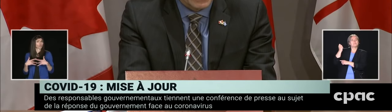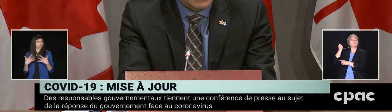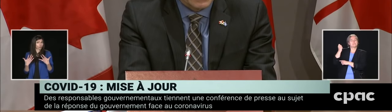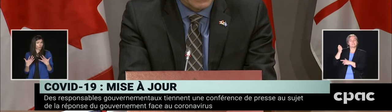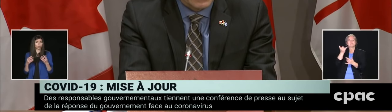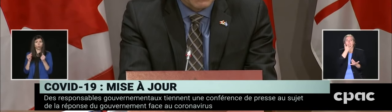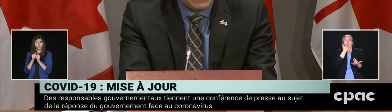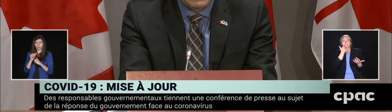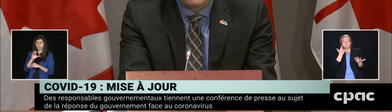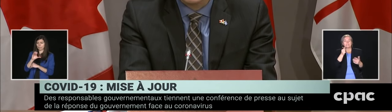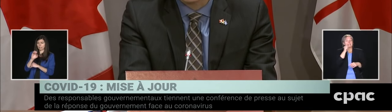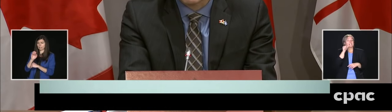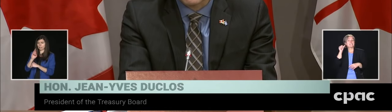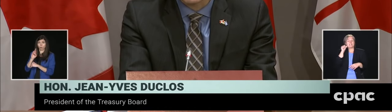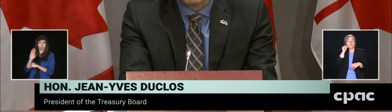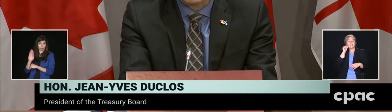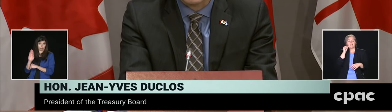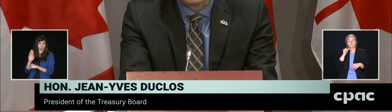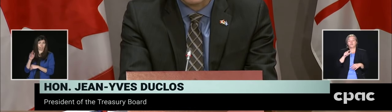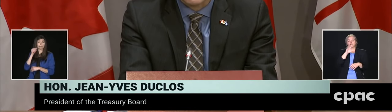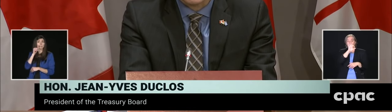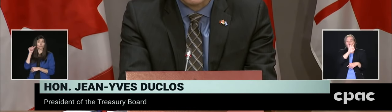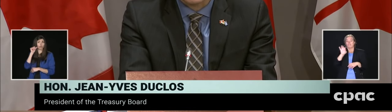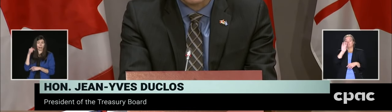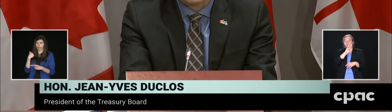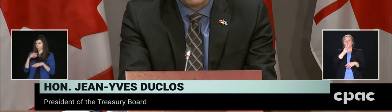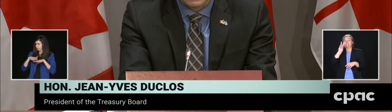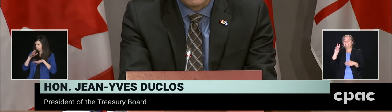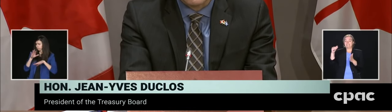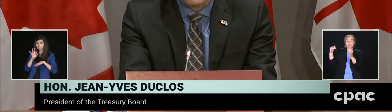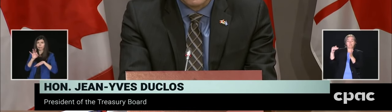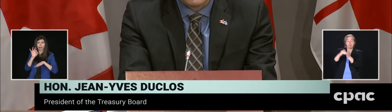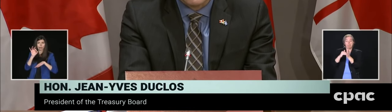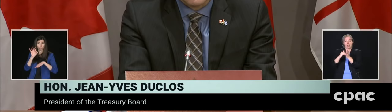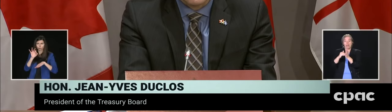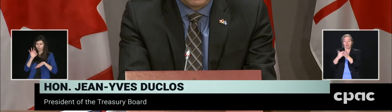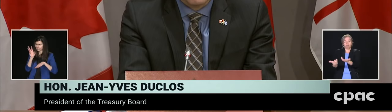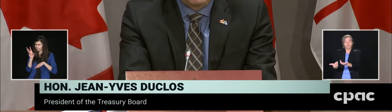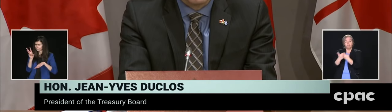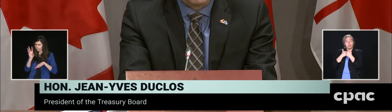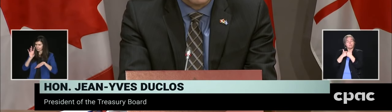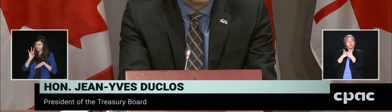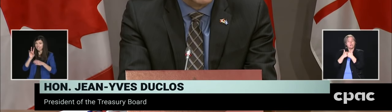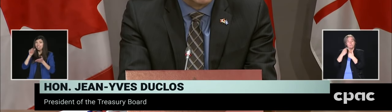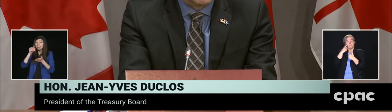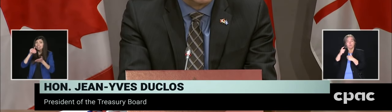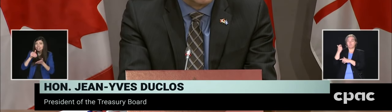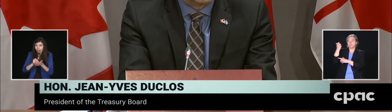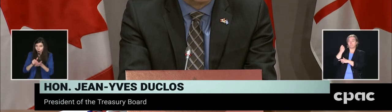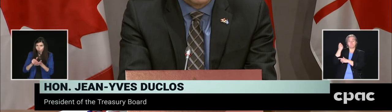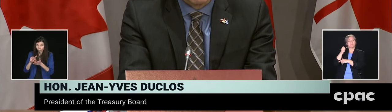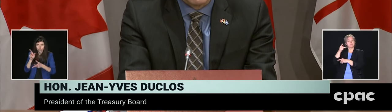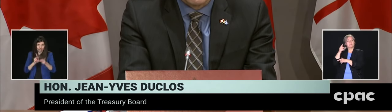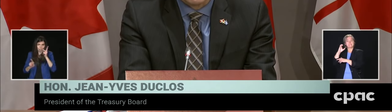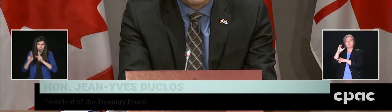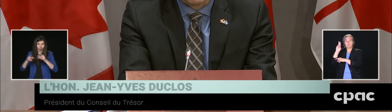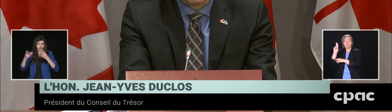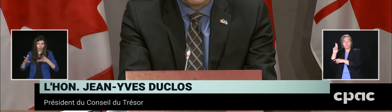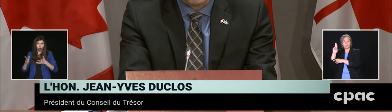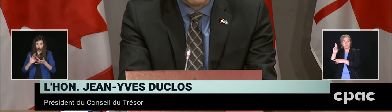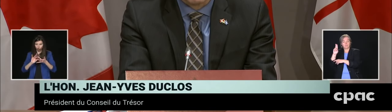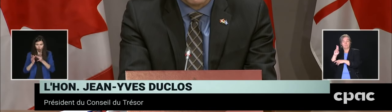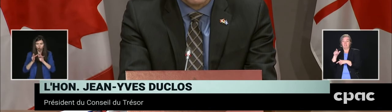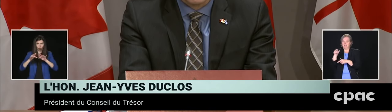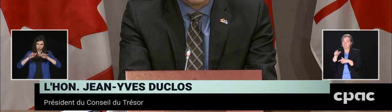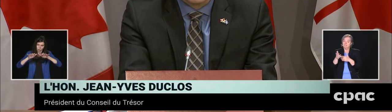966 000 demandes de prestation canadienne d'urgence. C'est en une journée l'équivalent de ce que le gouvernement canadien